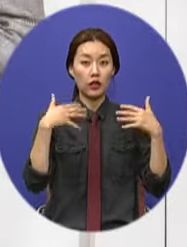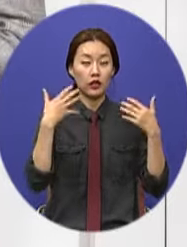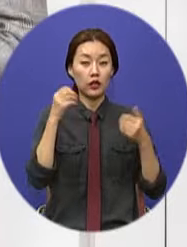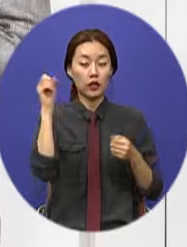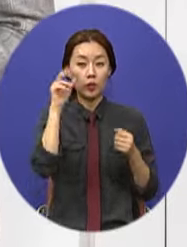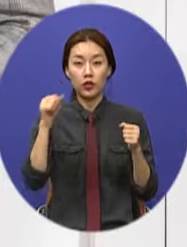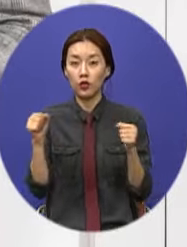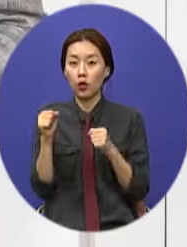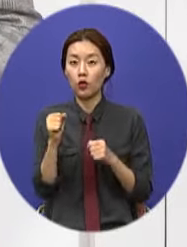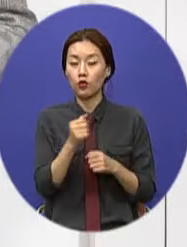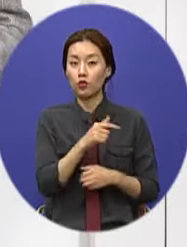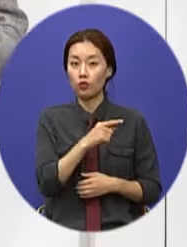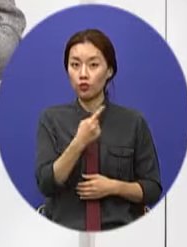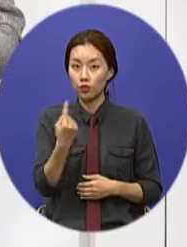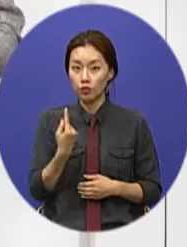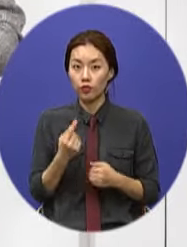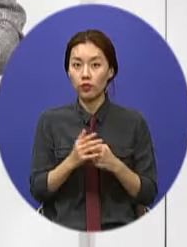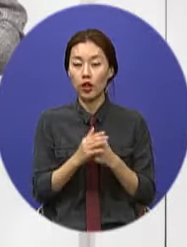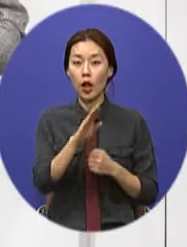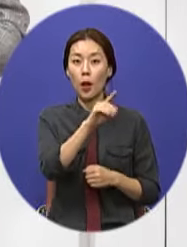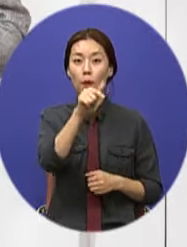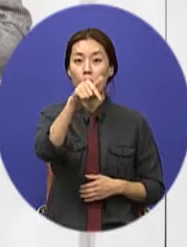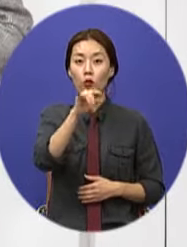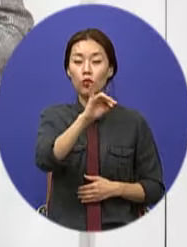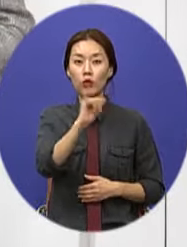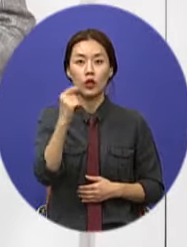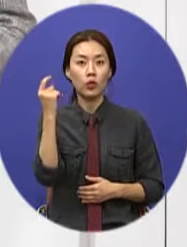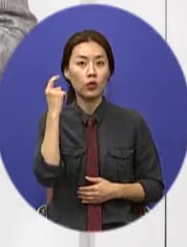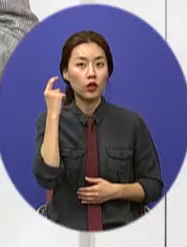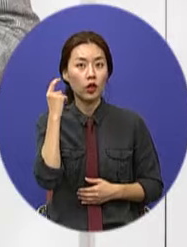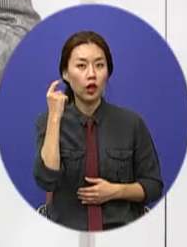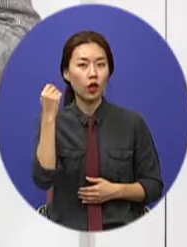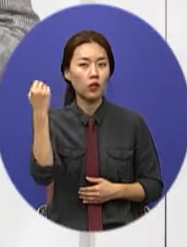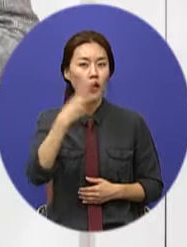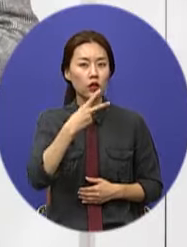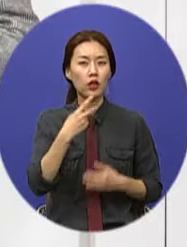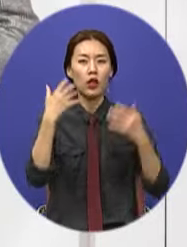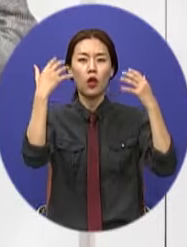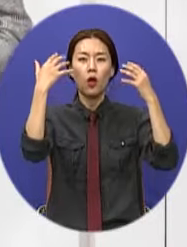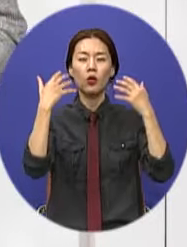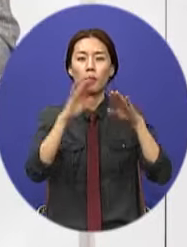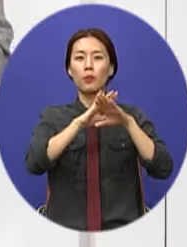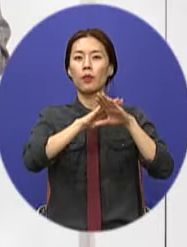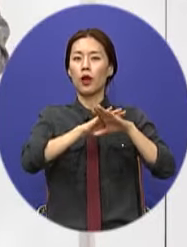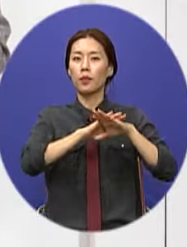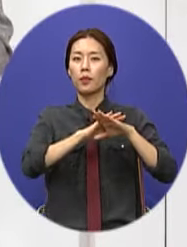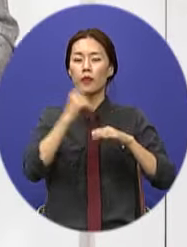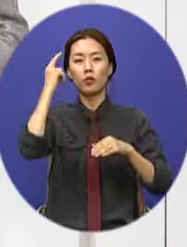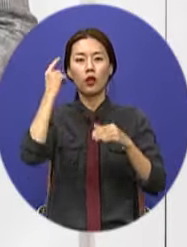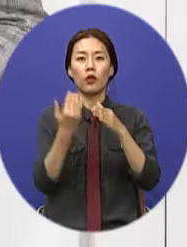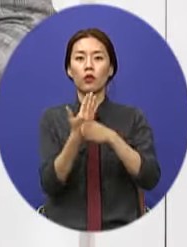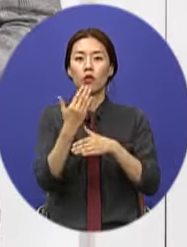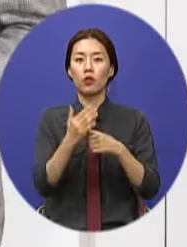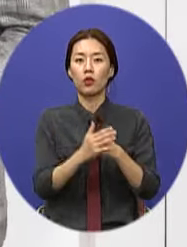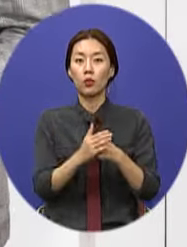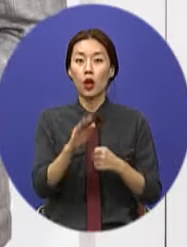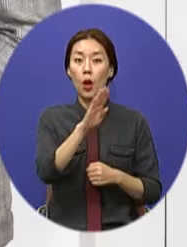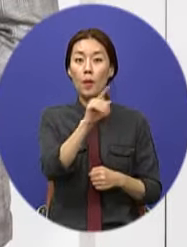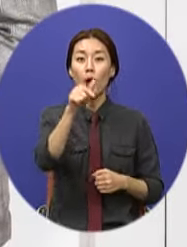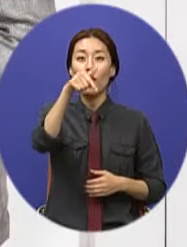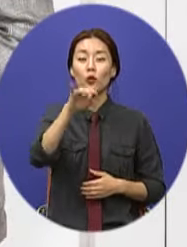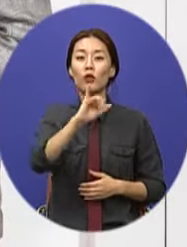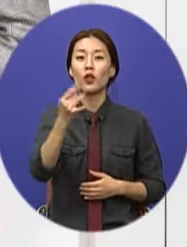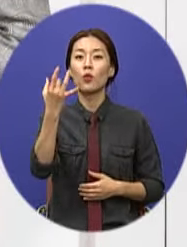같잖아요. 근데 우리 아버님 뻐꾸기 소리 들으니까 다시 여름밤이 생각이 났어요. 그러니까, 그 정도로 정말 생생했습니다. 아니